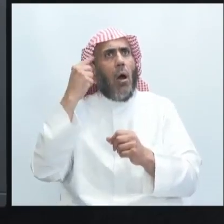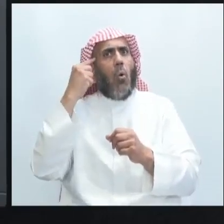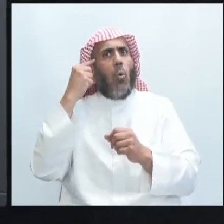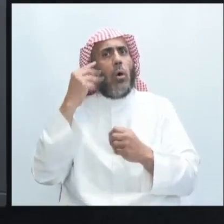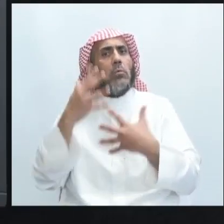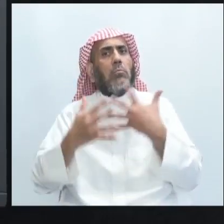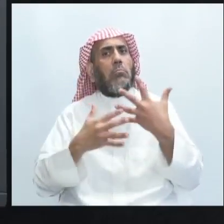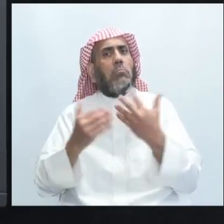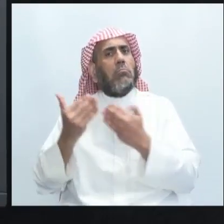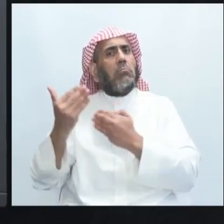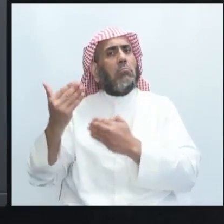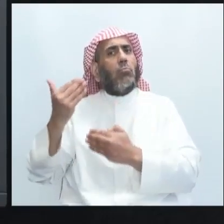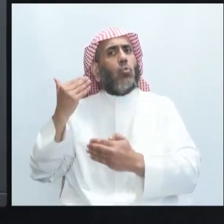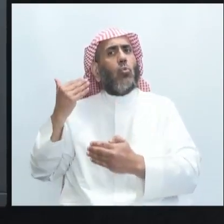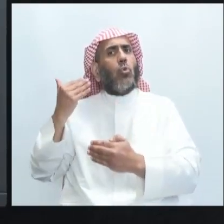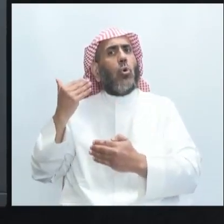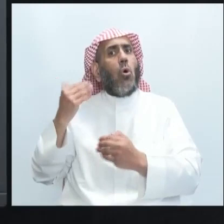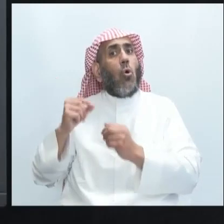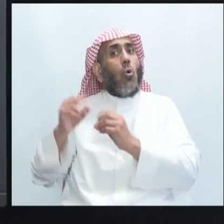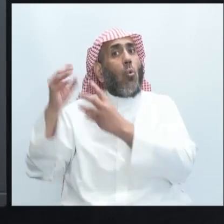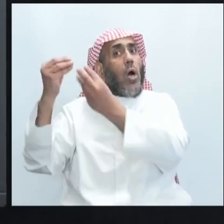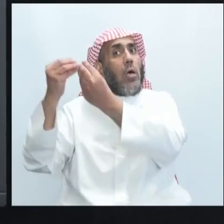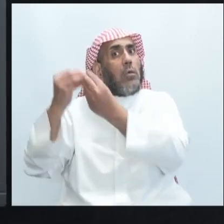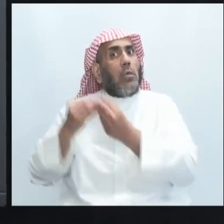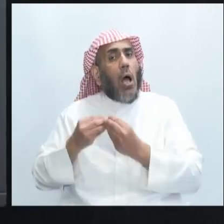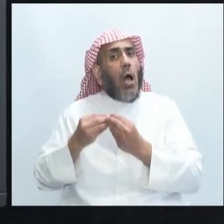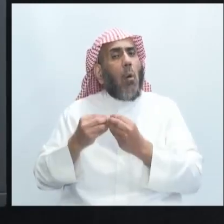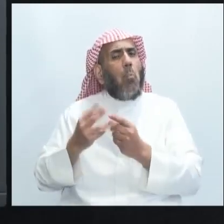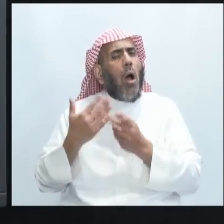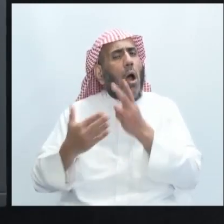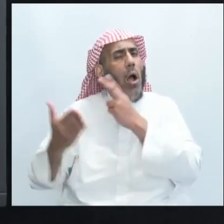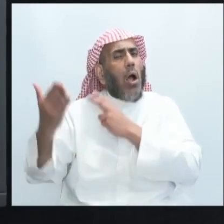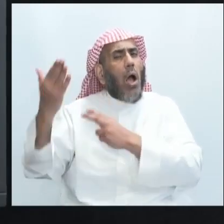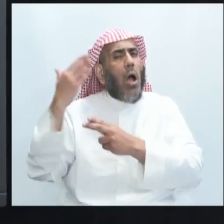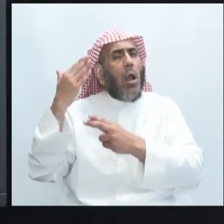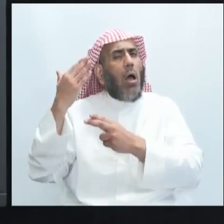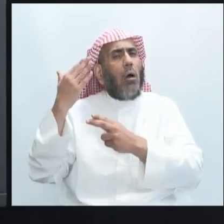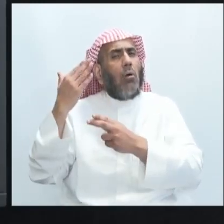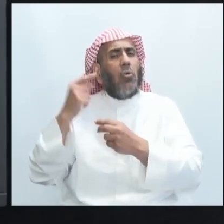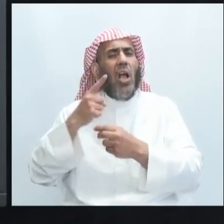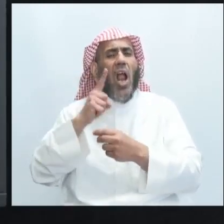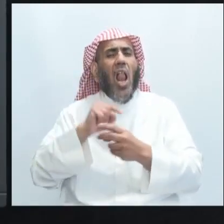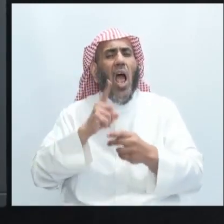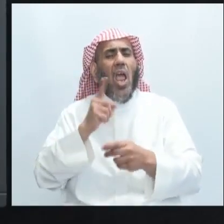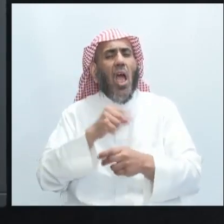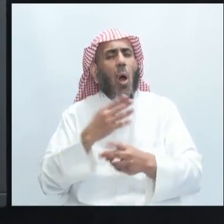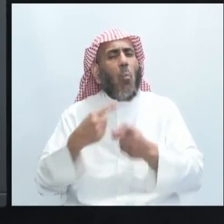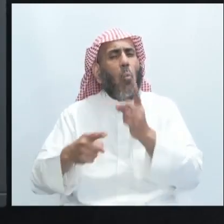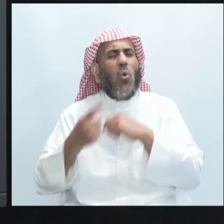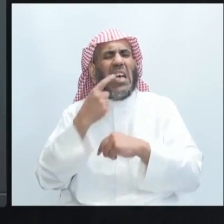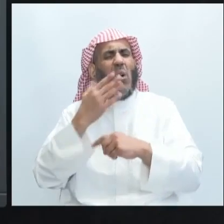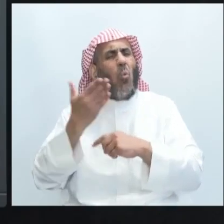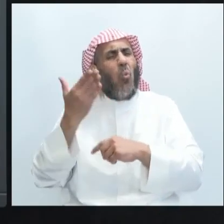تقوم بنا بالرجوع واستدعاء ما كان في تلك الايام او كما كان في